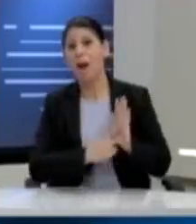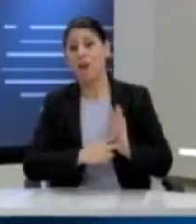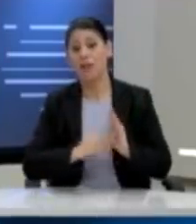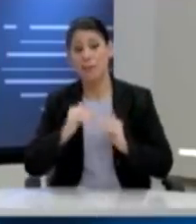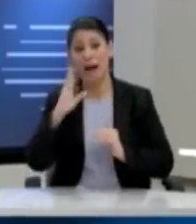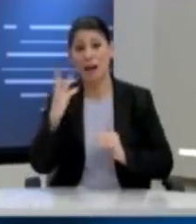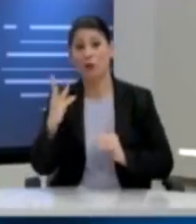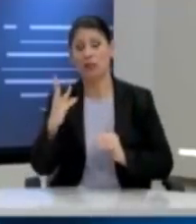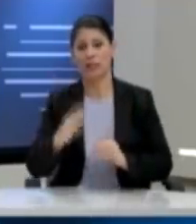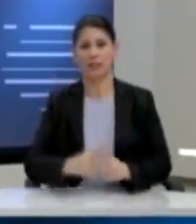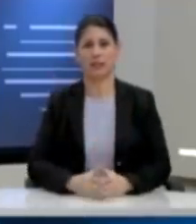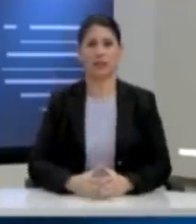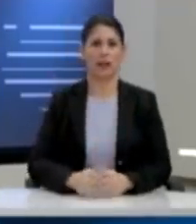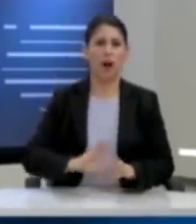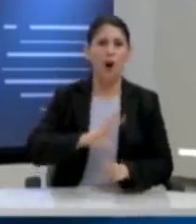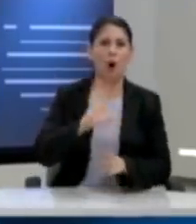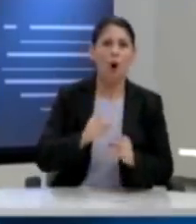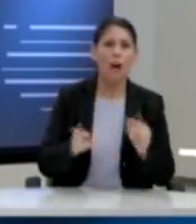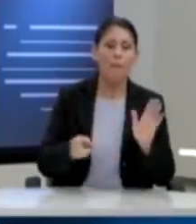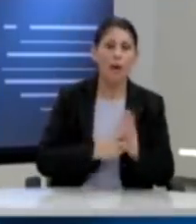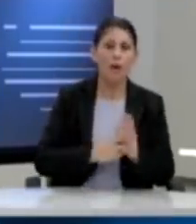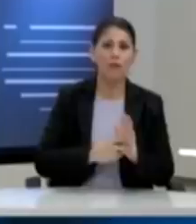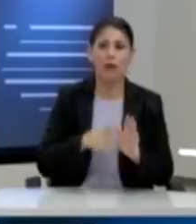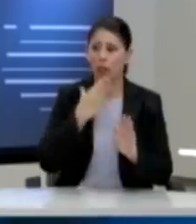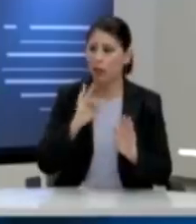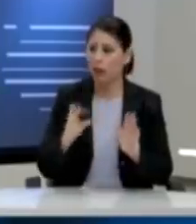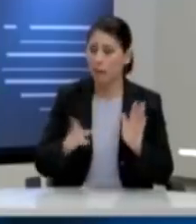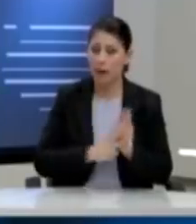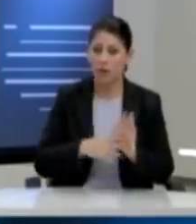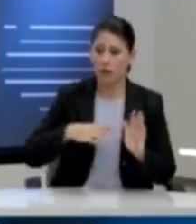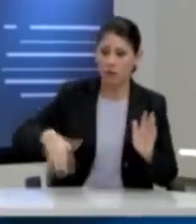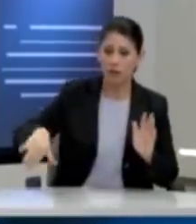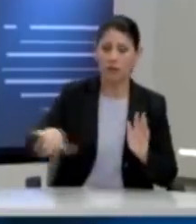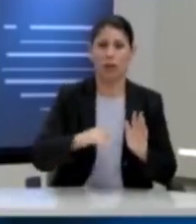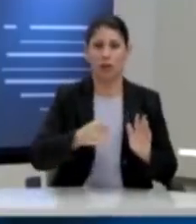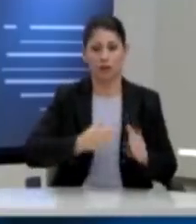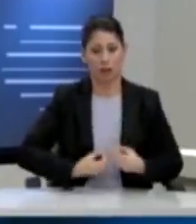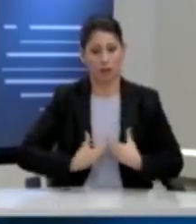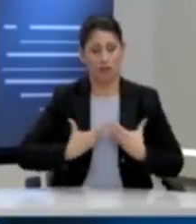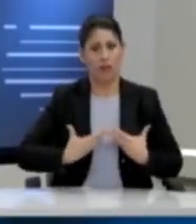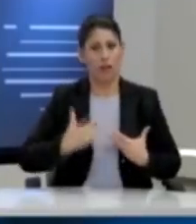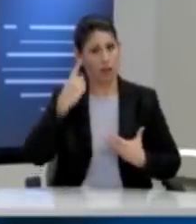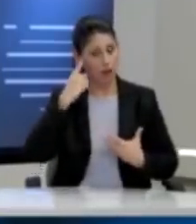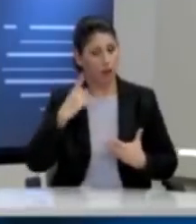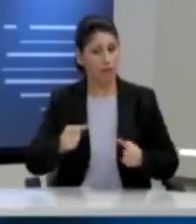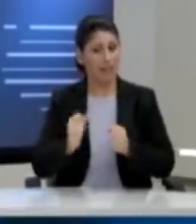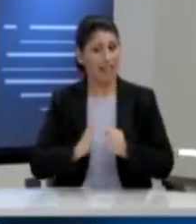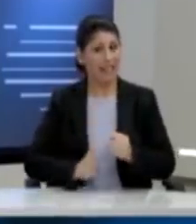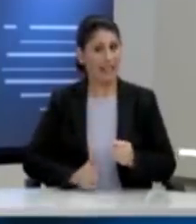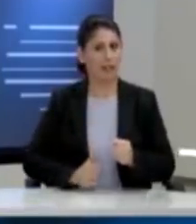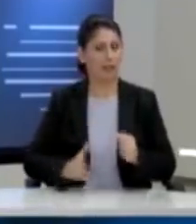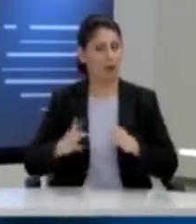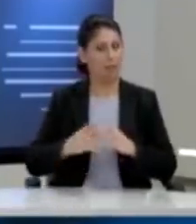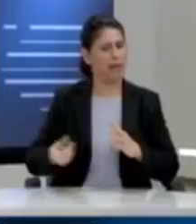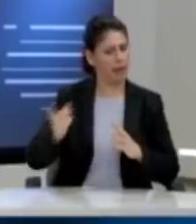απαγορεύονται όλα αυτά. Απαγορεύεται δηλαδή ο λαός να εκφράζει τη γνώμη του σε μια κρίση. Και ενώ πολεμική και